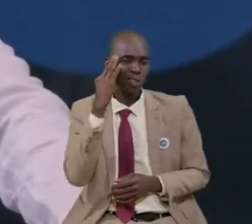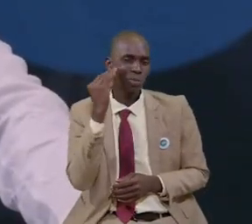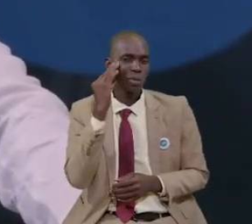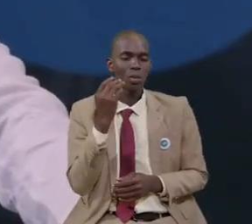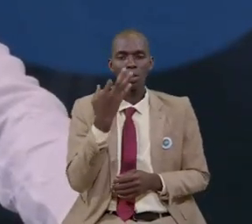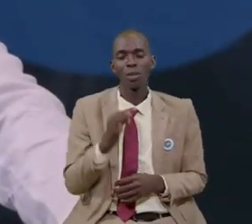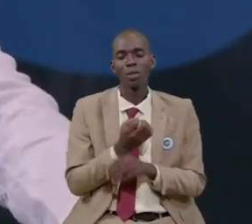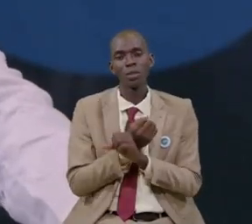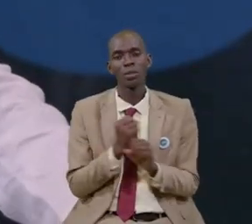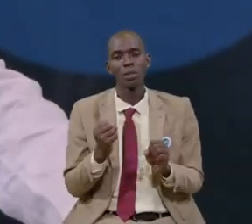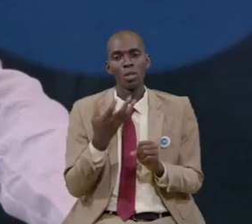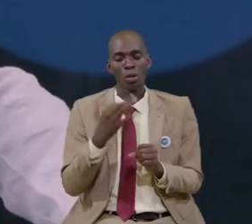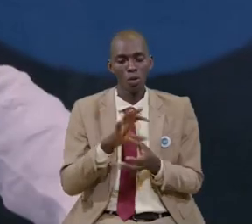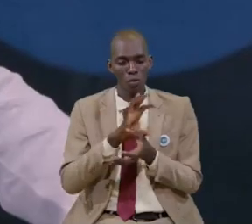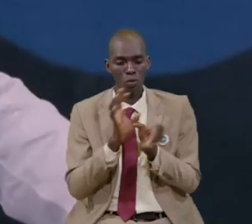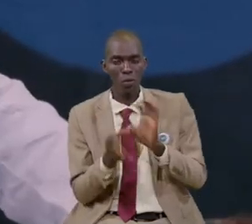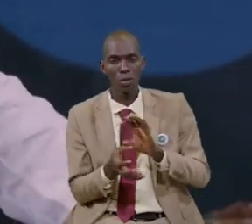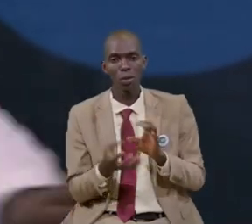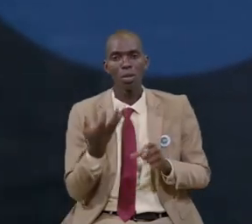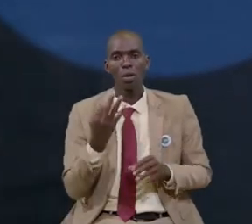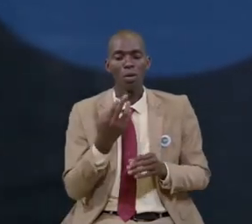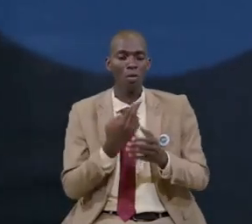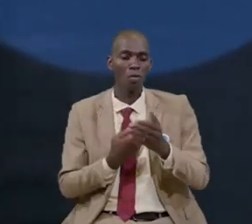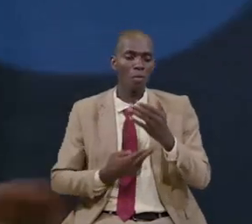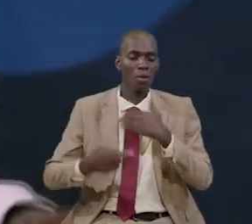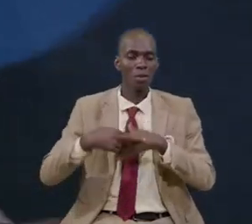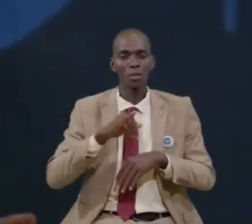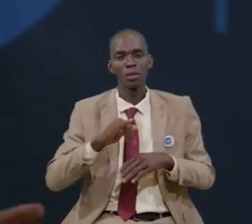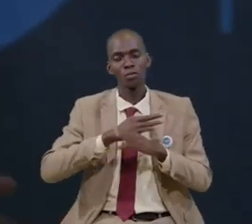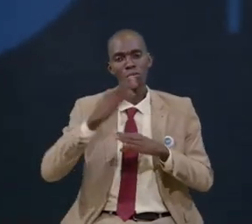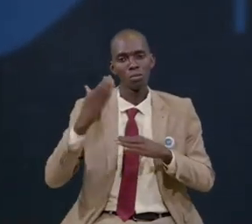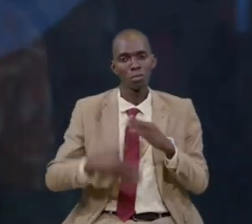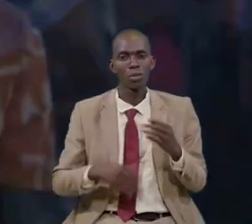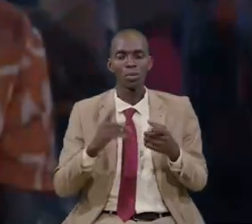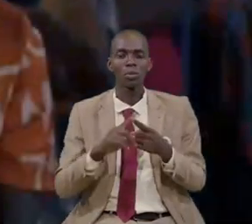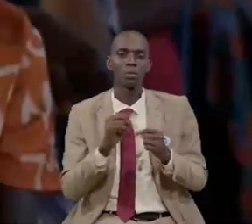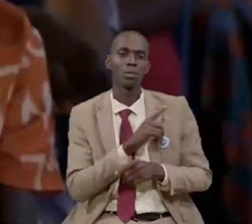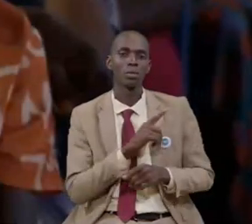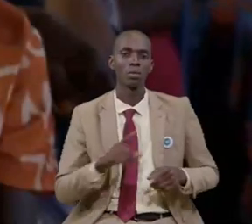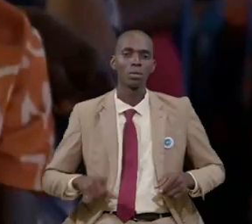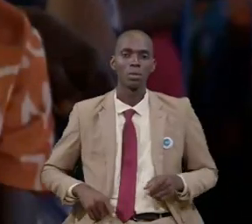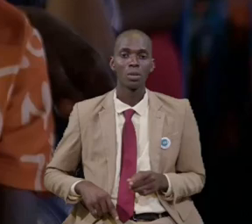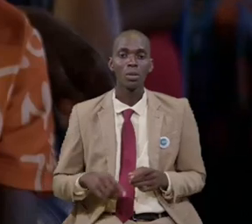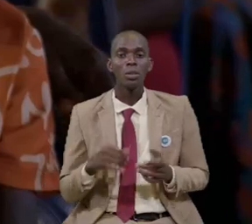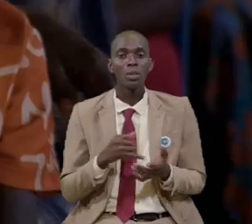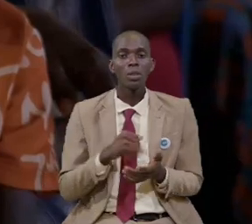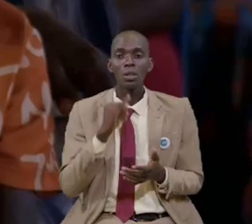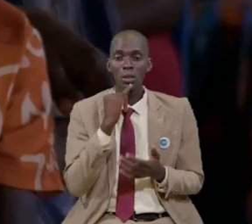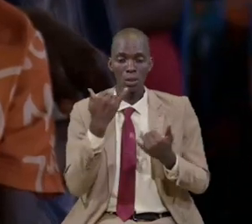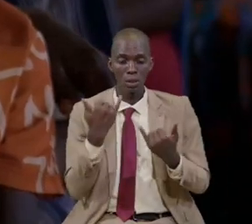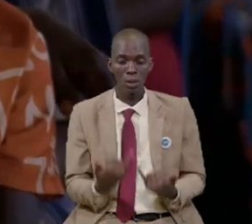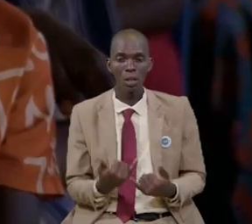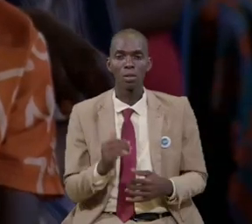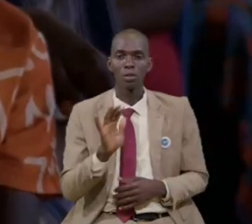véritable expérience du salut, de conversion, de retourner au Seigneur. Alors, c'est votre tour